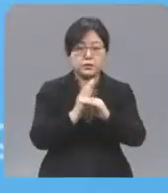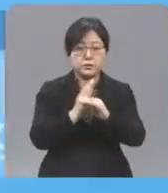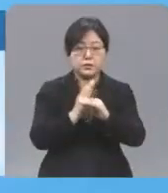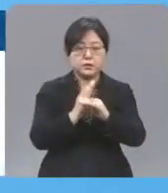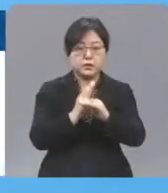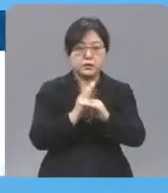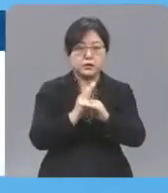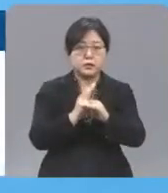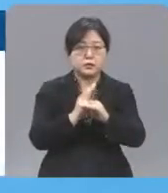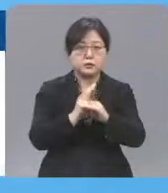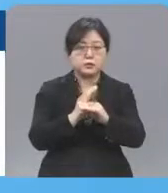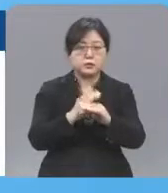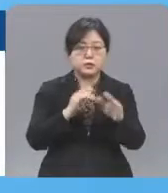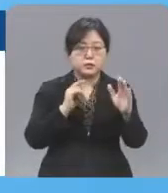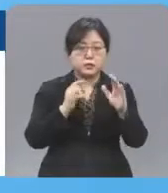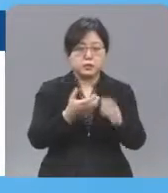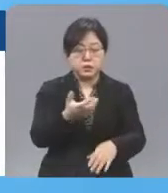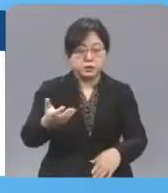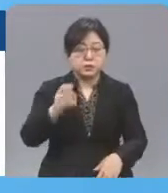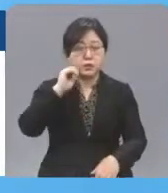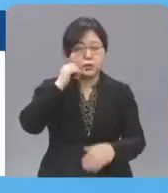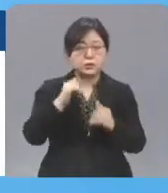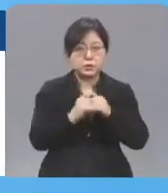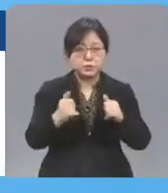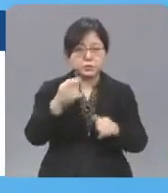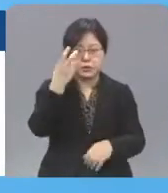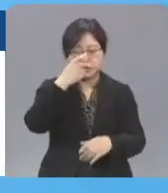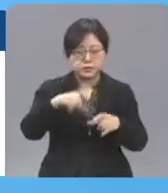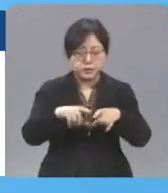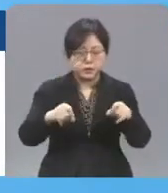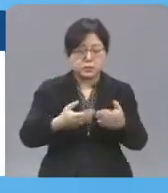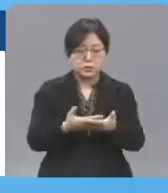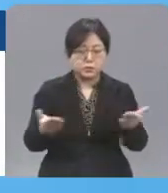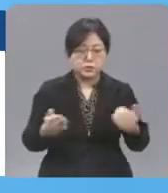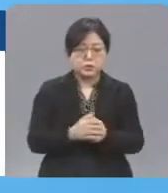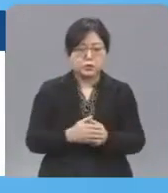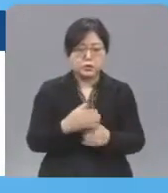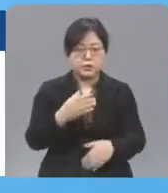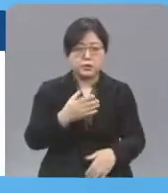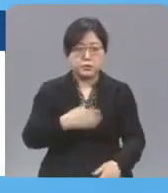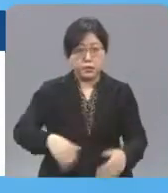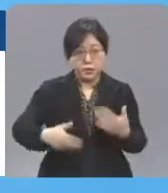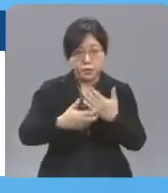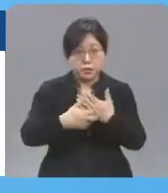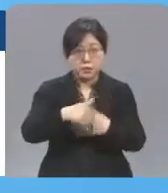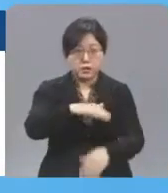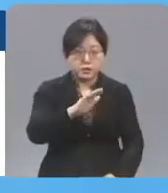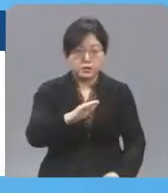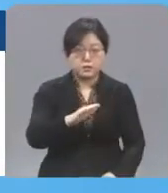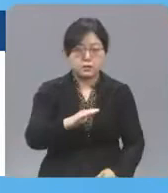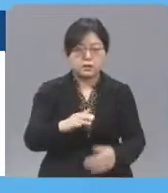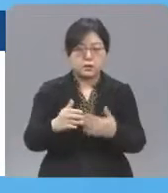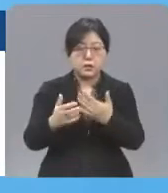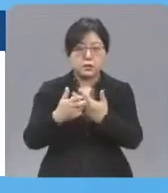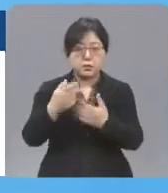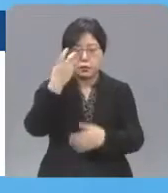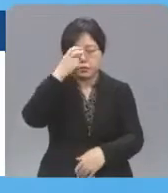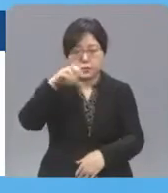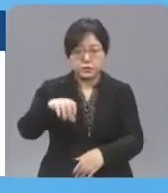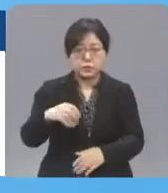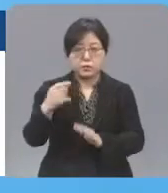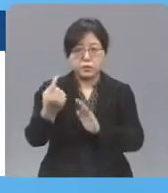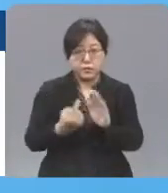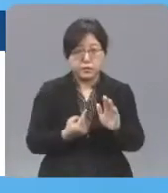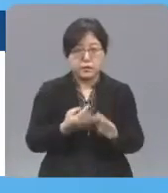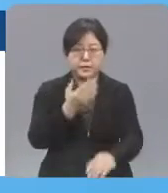취약계층에 자가진단키트를 지원을 하려고 생각을 합니다. 물론 이제 보건소에 가거나 이런 검사소에 오면